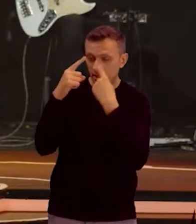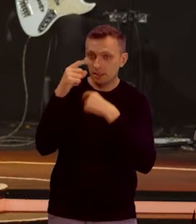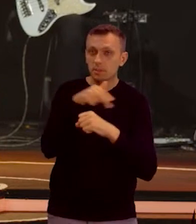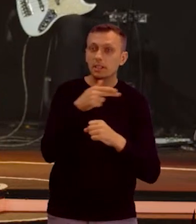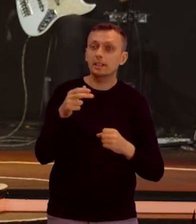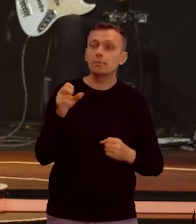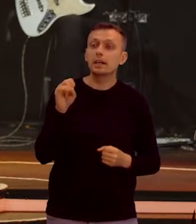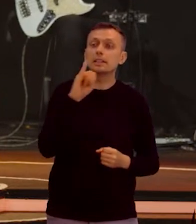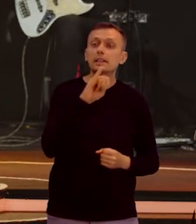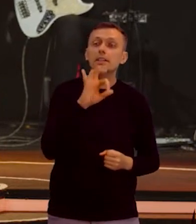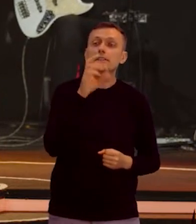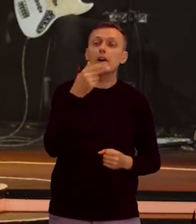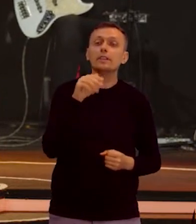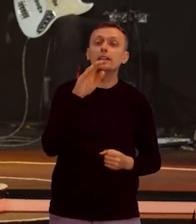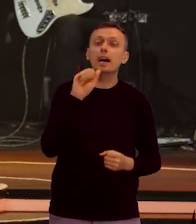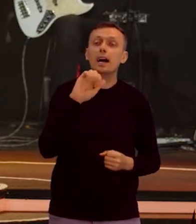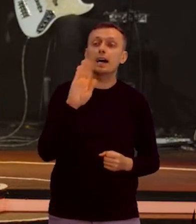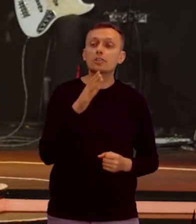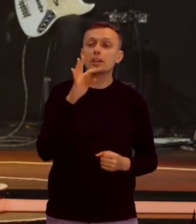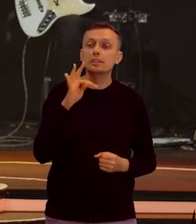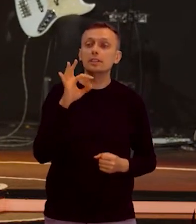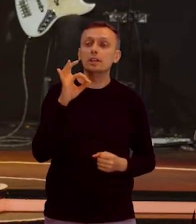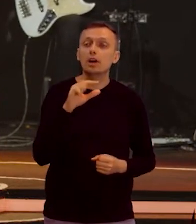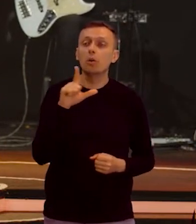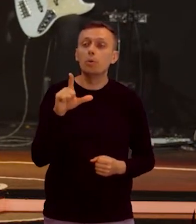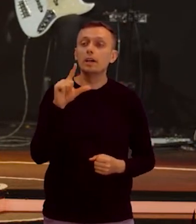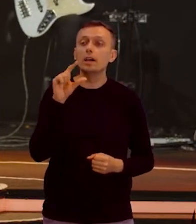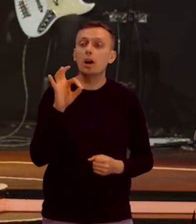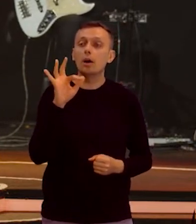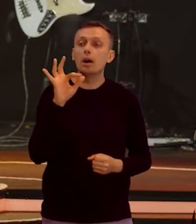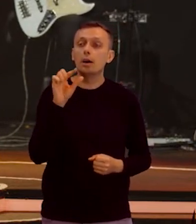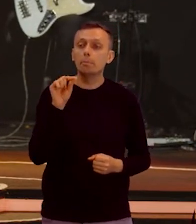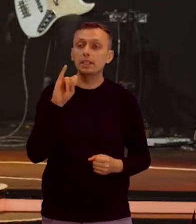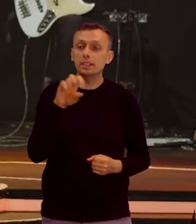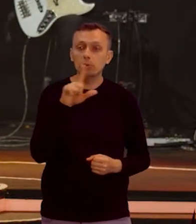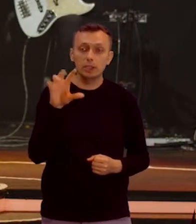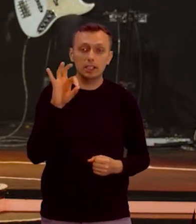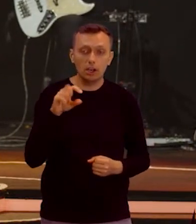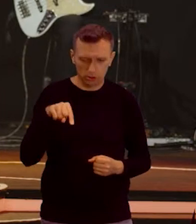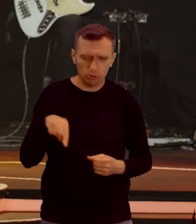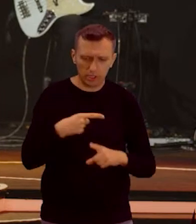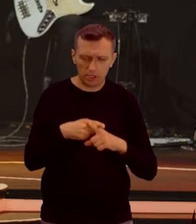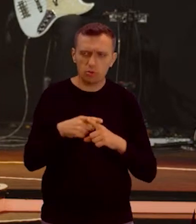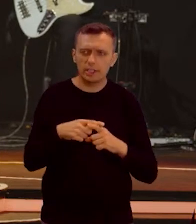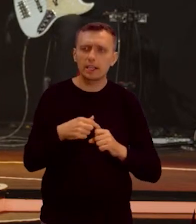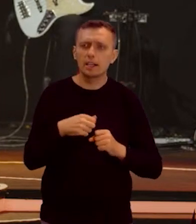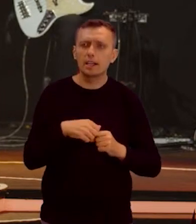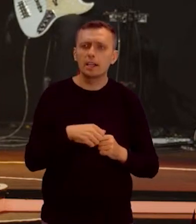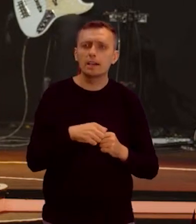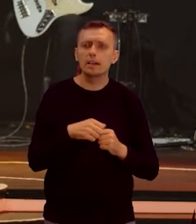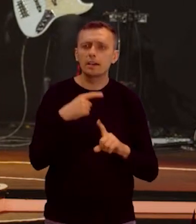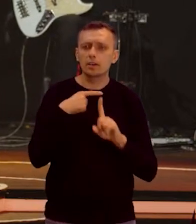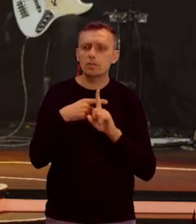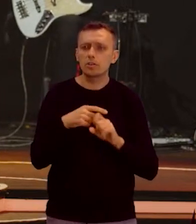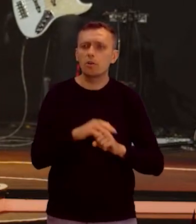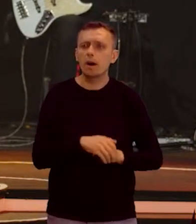Myślę o kimś, kto nas teraz ogląda. Jest, zdaje się, w Gdańsku czy w Gdyni w robocie, ale duchem jest z nami. I powiedział on